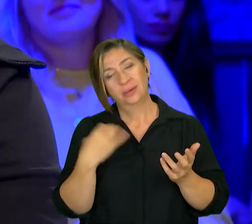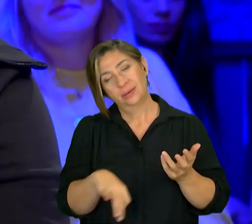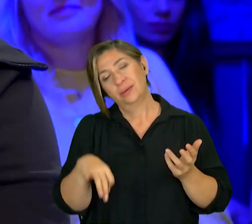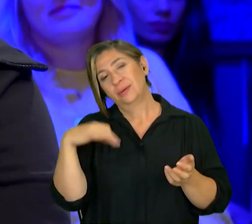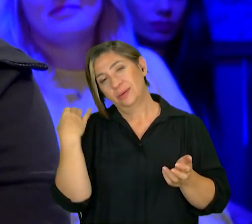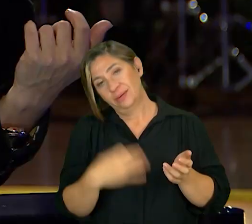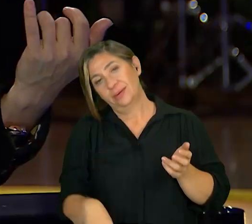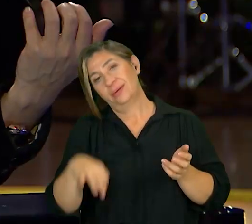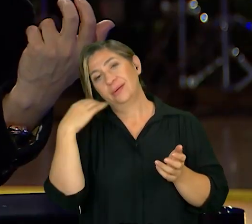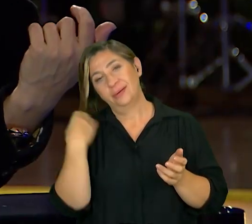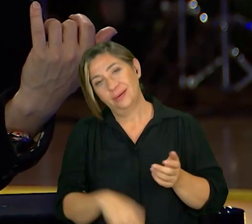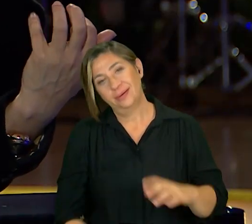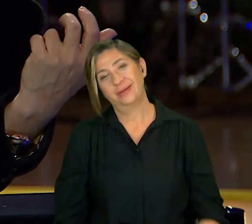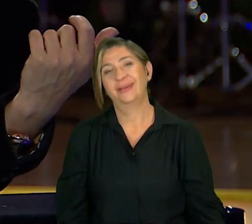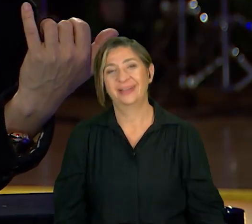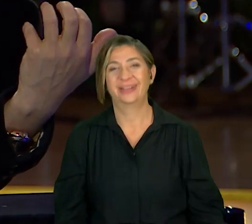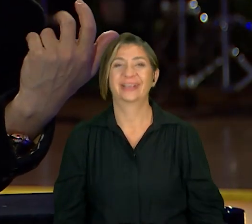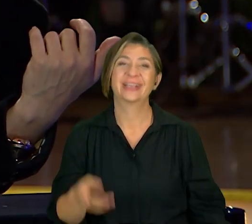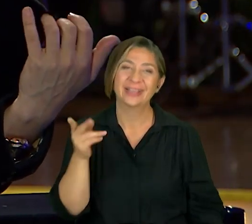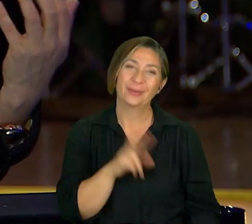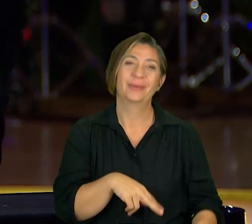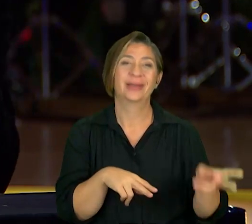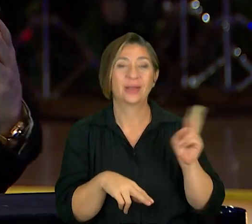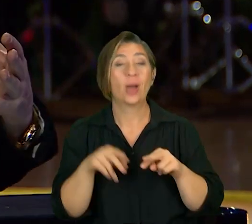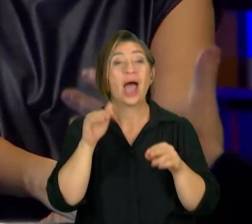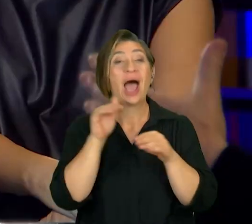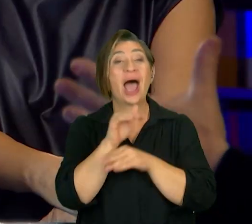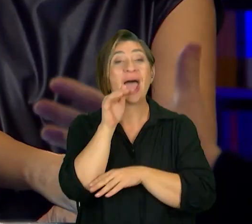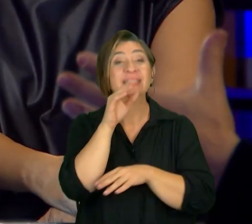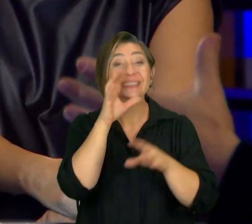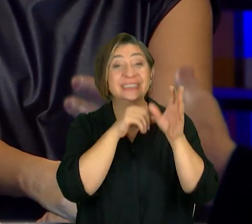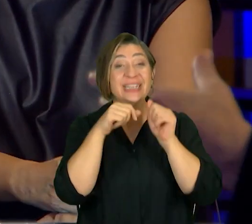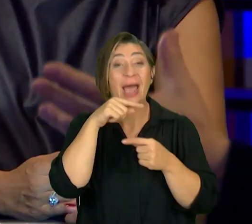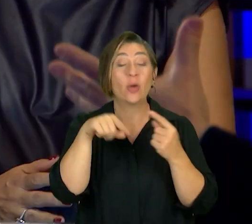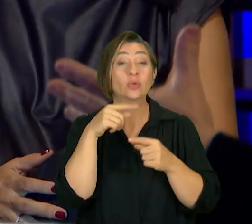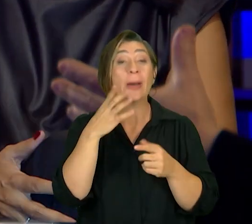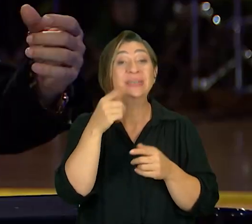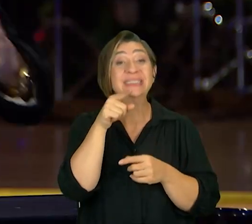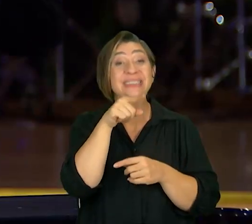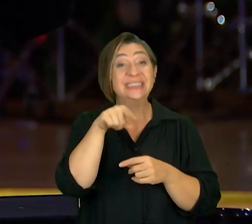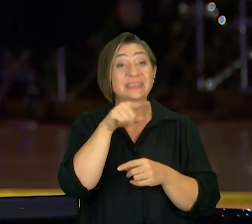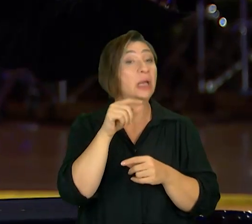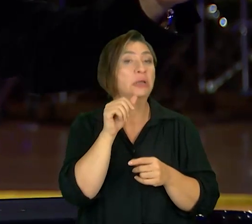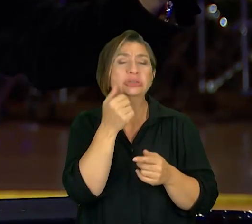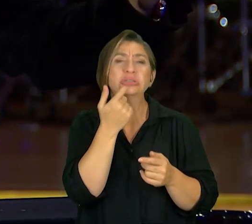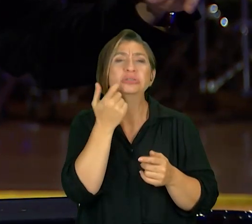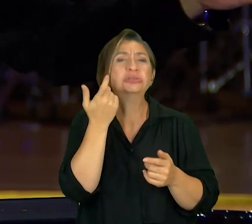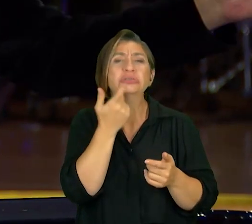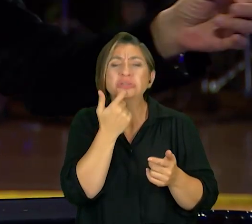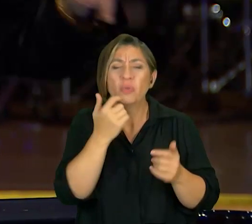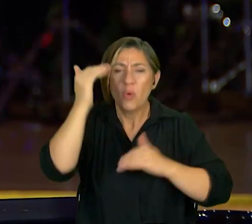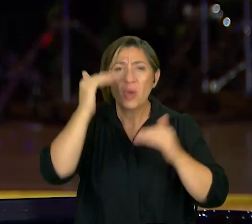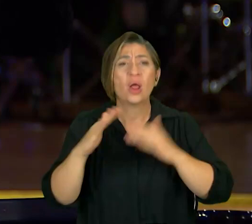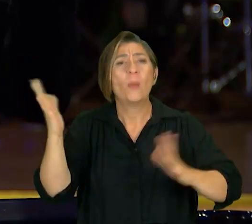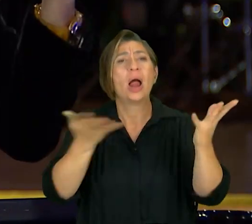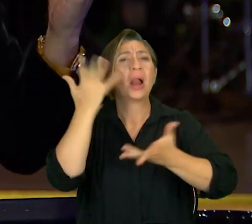Hebel hebel gebere geber geber geber falan gibi bir şey gibi, siz hiç yaşınıza başınıza bakmadan